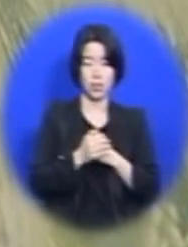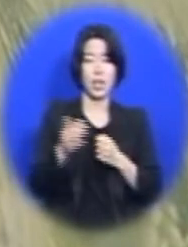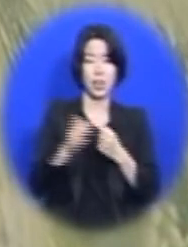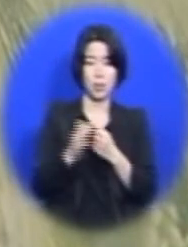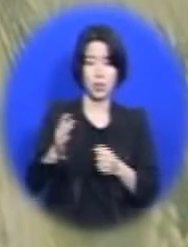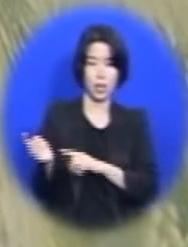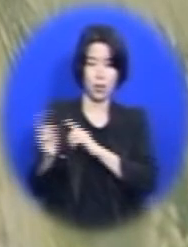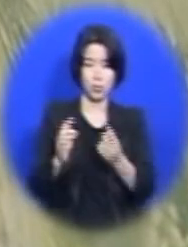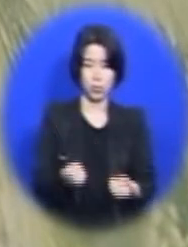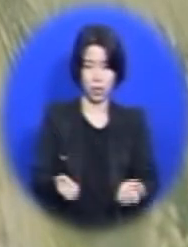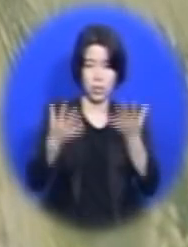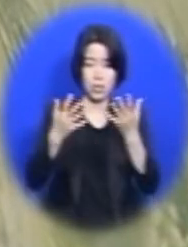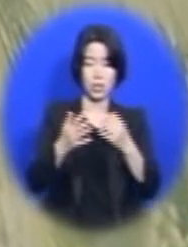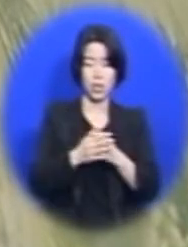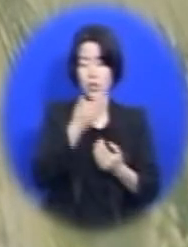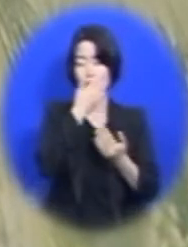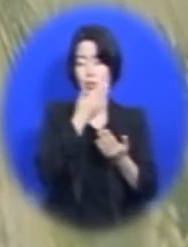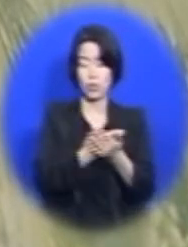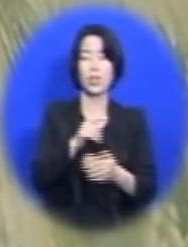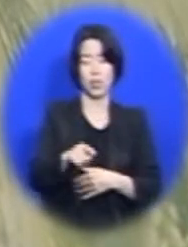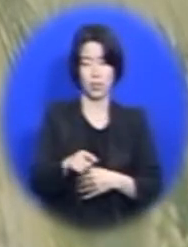그래서 부활절이 그렇게 중요했던,